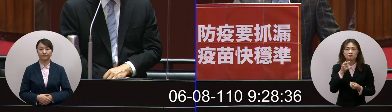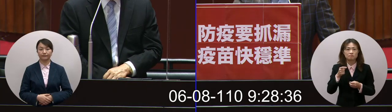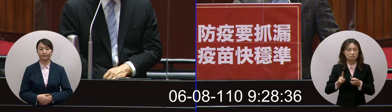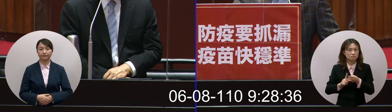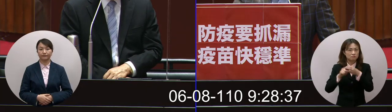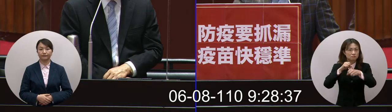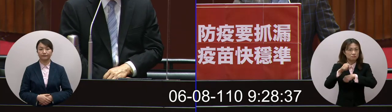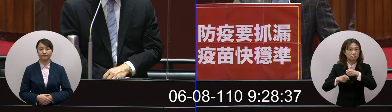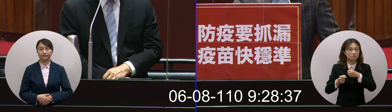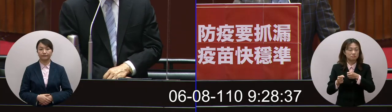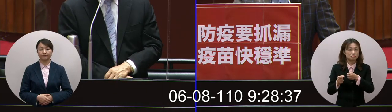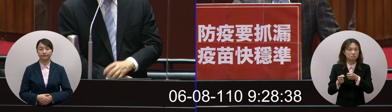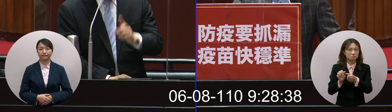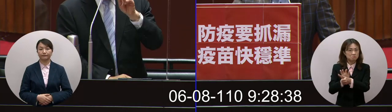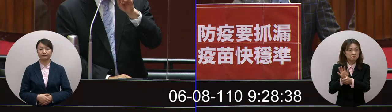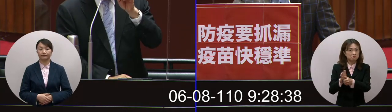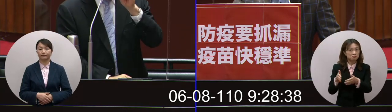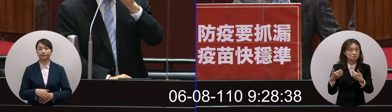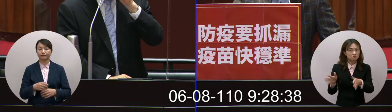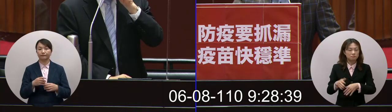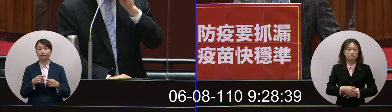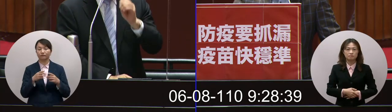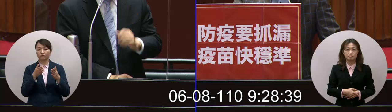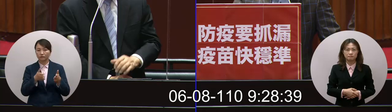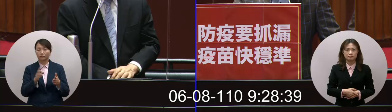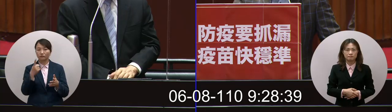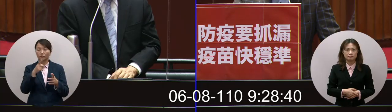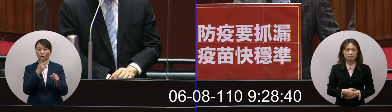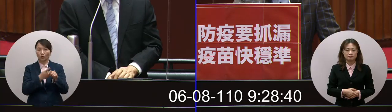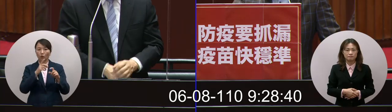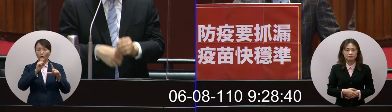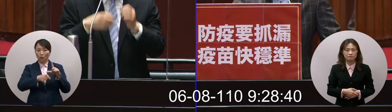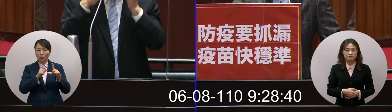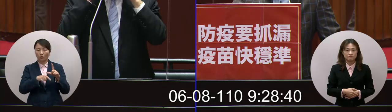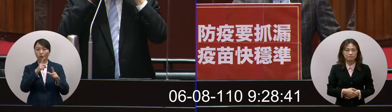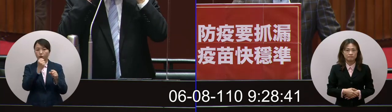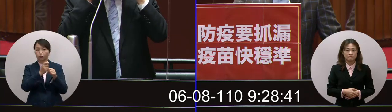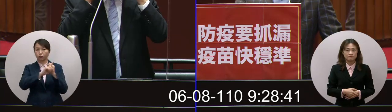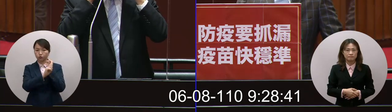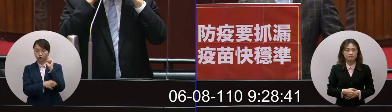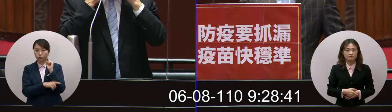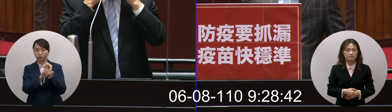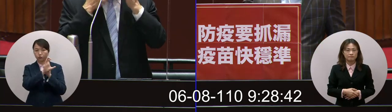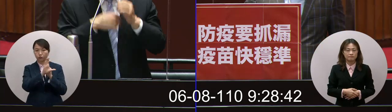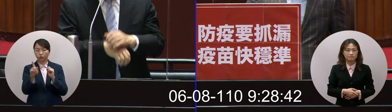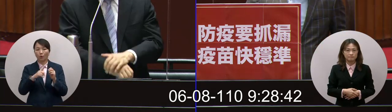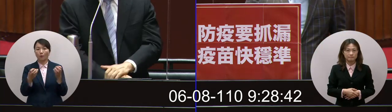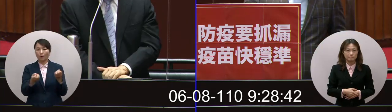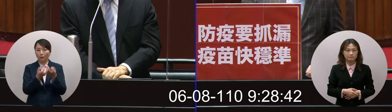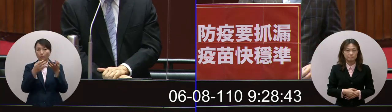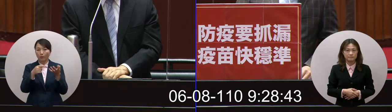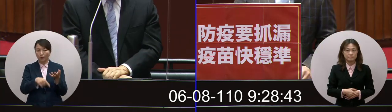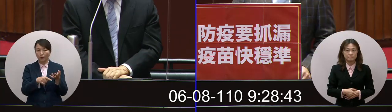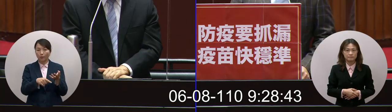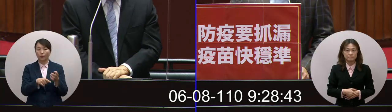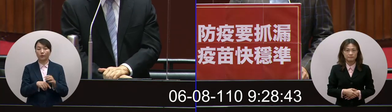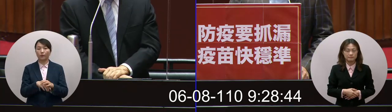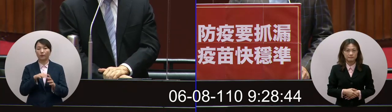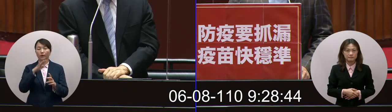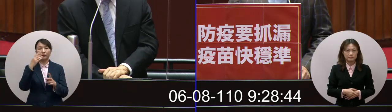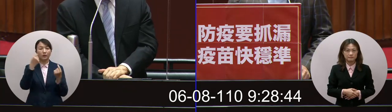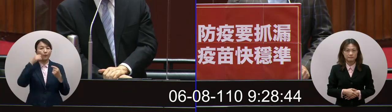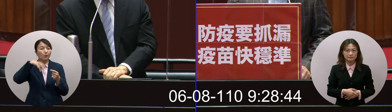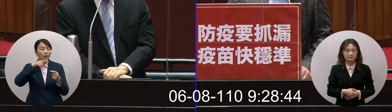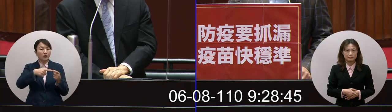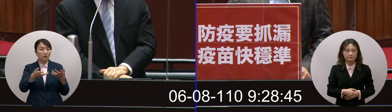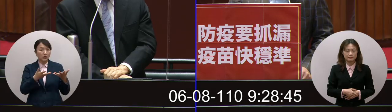业甲厂商。 关于这科技业者，因的做法，咱伫发生这个苗栗这